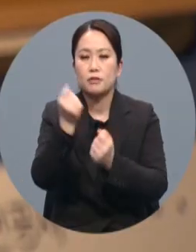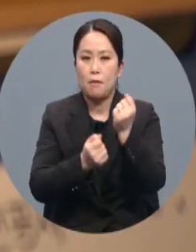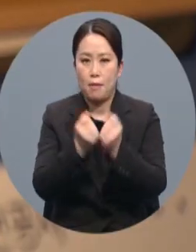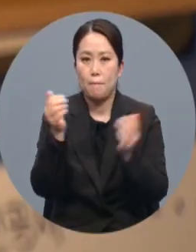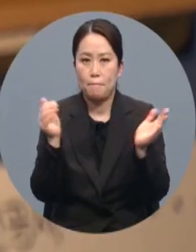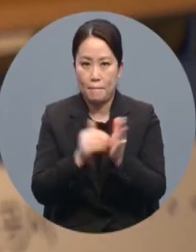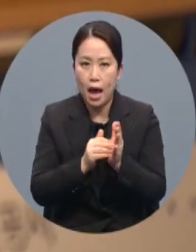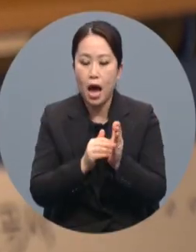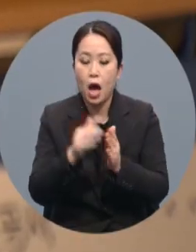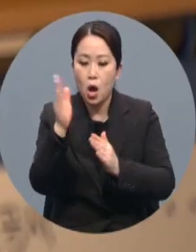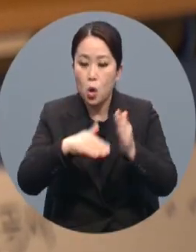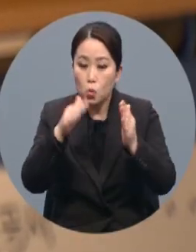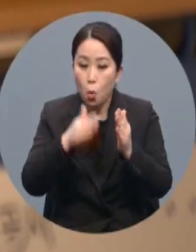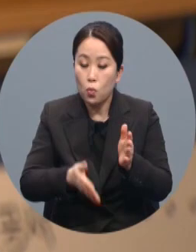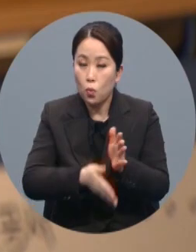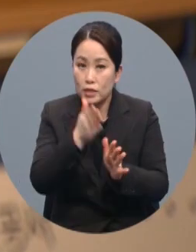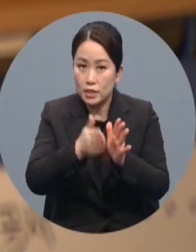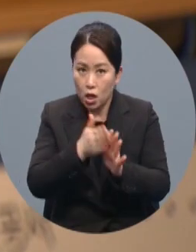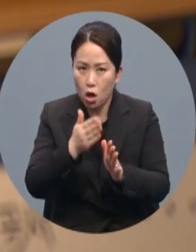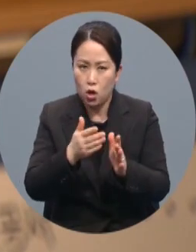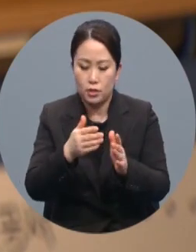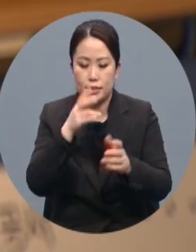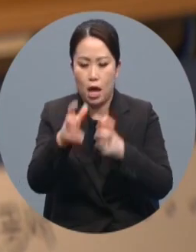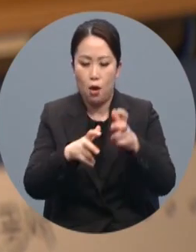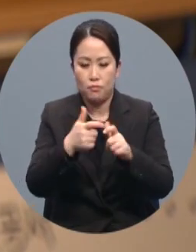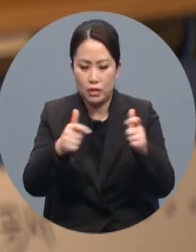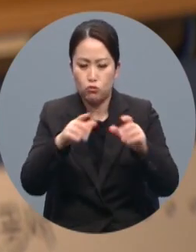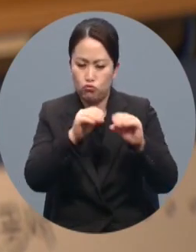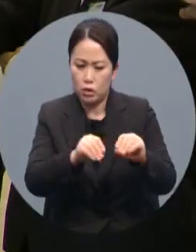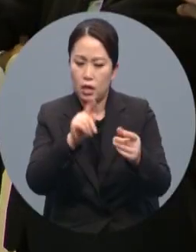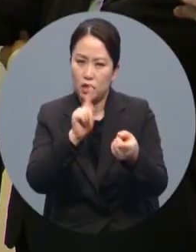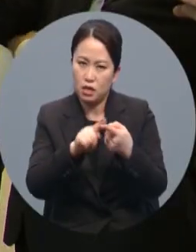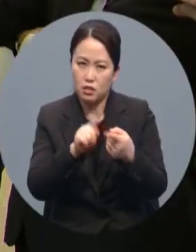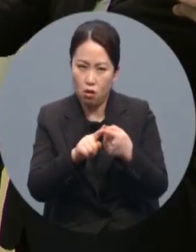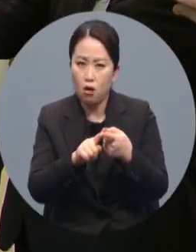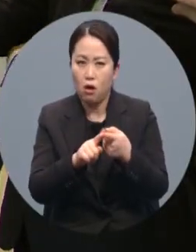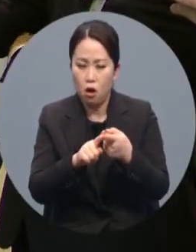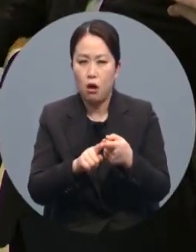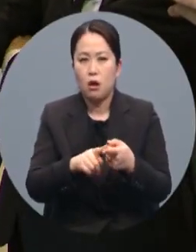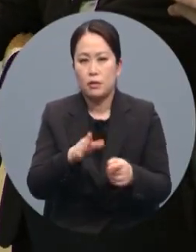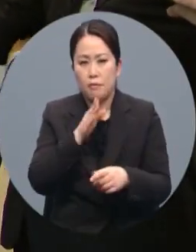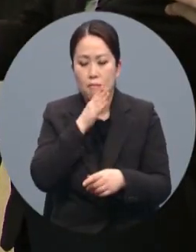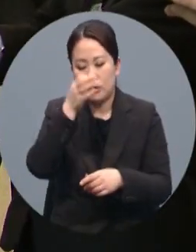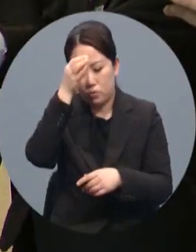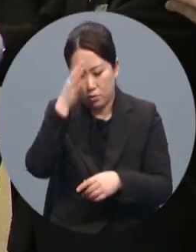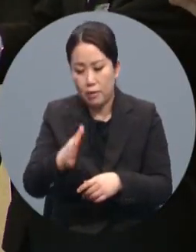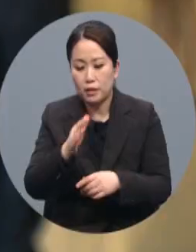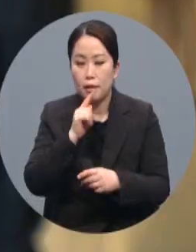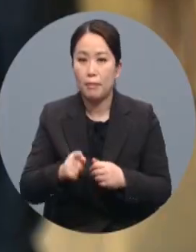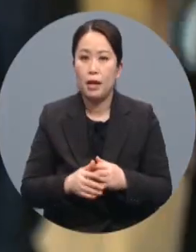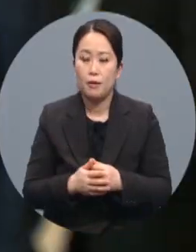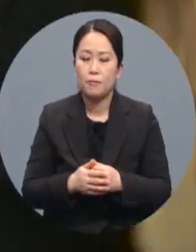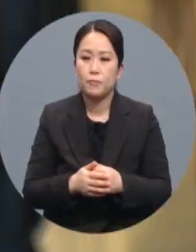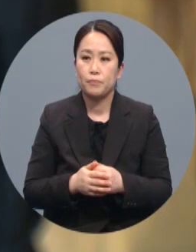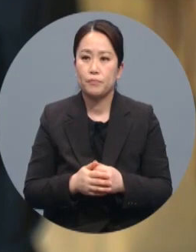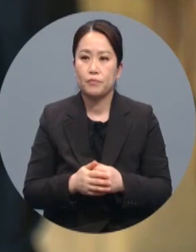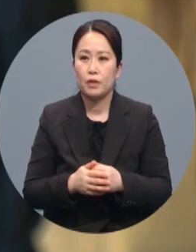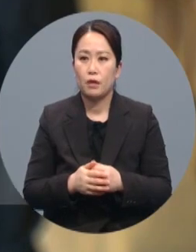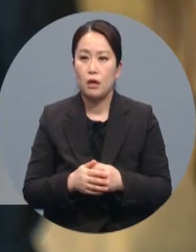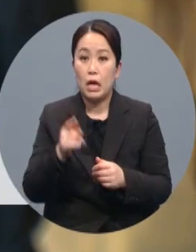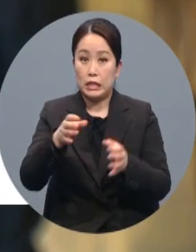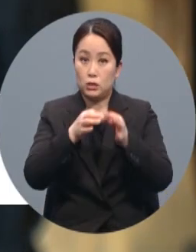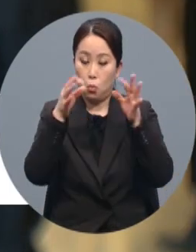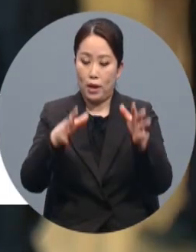공공 콘텐츠 사업 중단 등 논란이 발생한 데 대해 매우 송구스럽게 생각한다며 사과했습니다. 그간